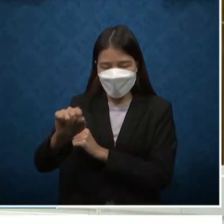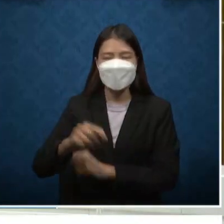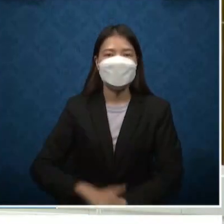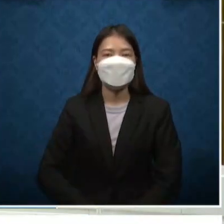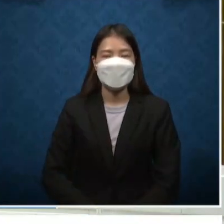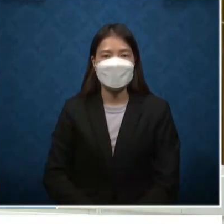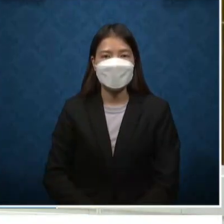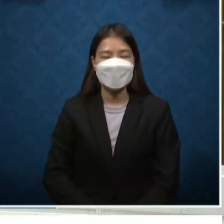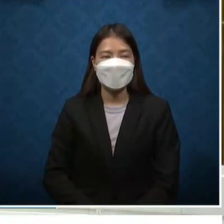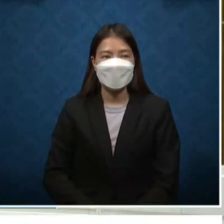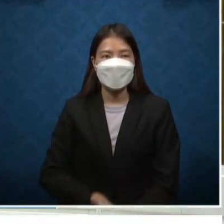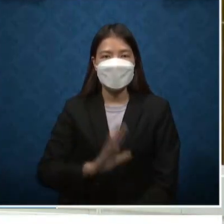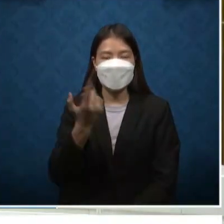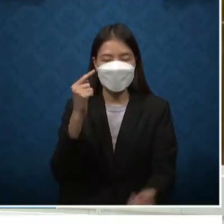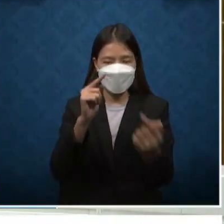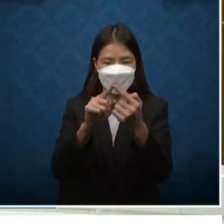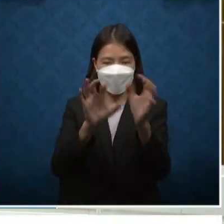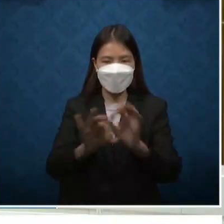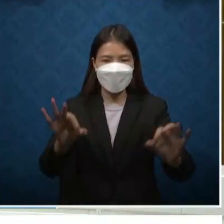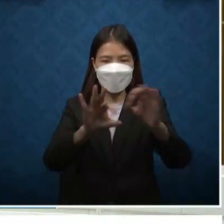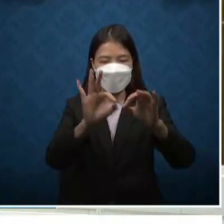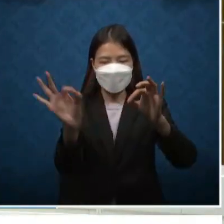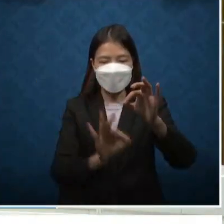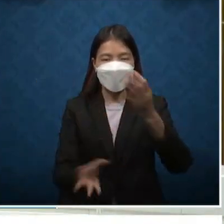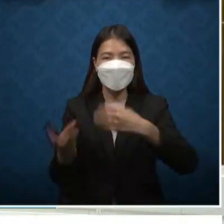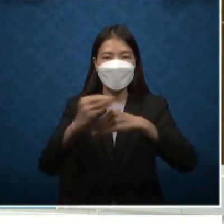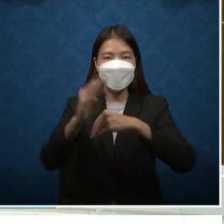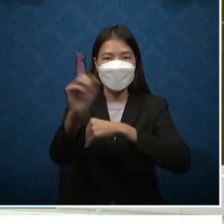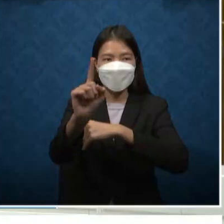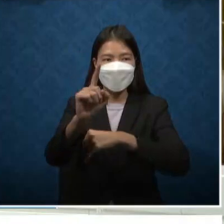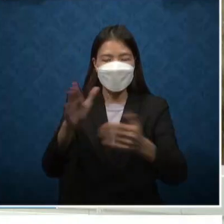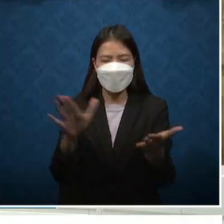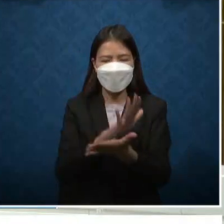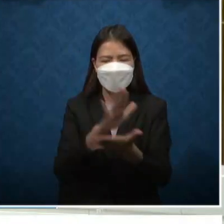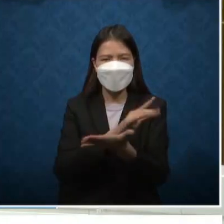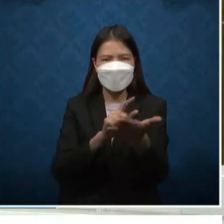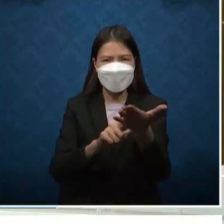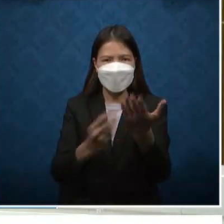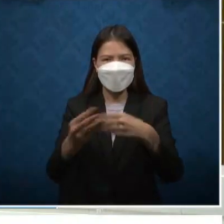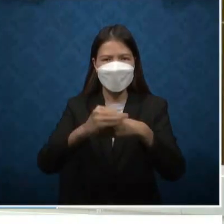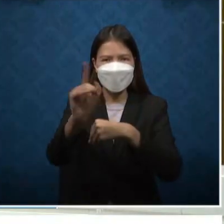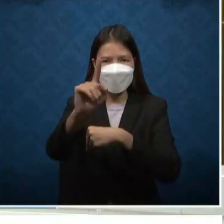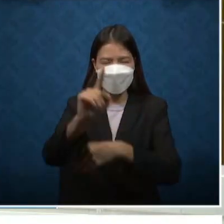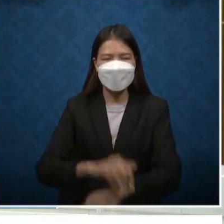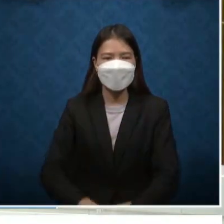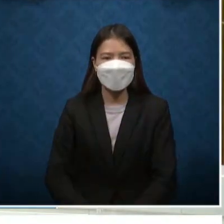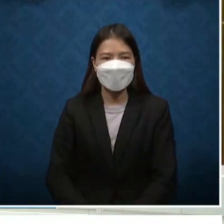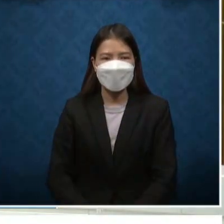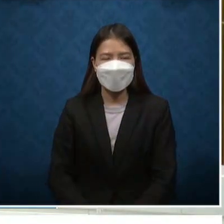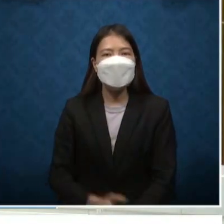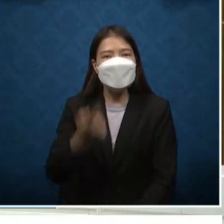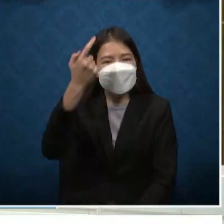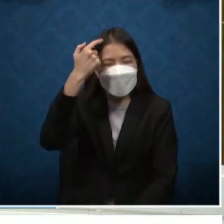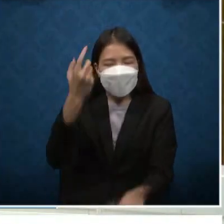ก่จะถึงข้ประเด็เื้อหา ของนิยาตเพิมเติมเอกสาร เพิ่มขึนมาใหม่